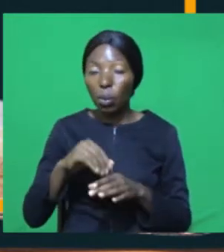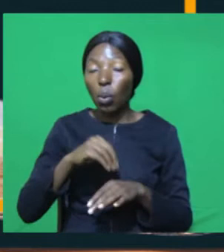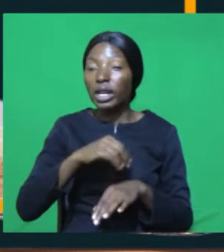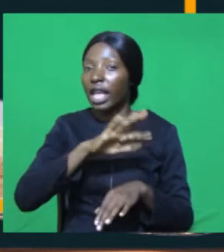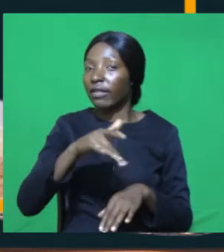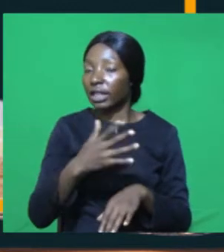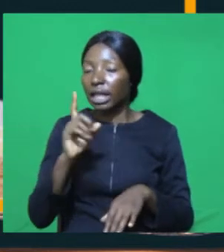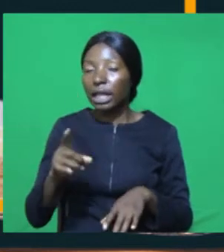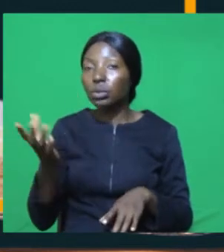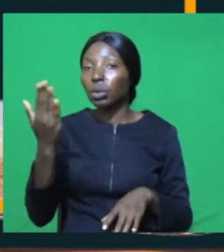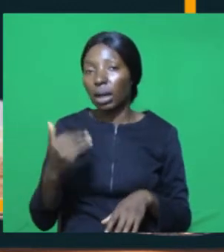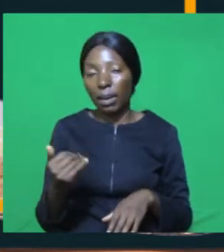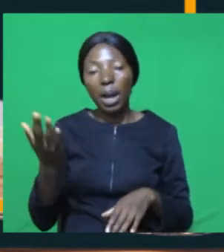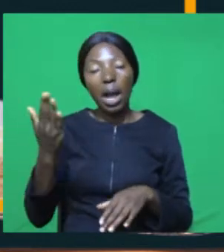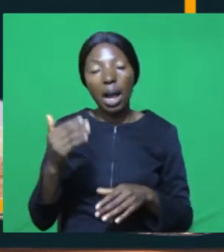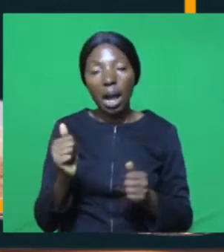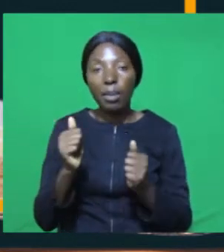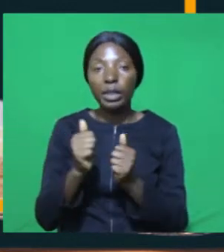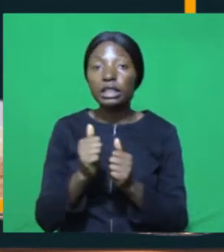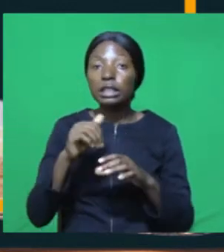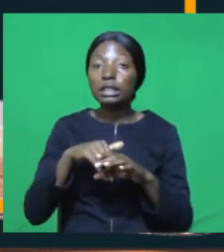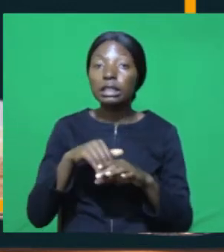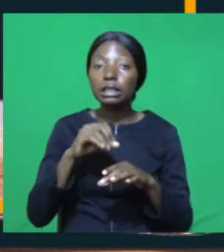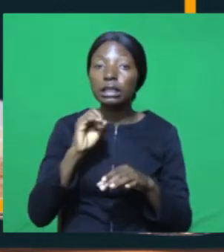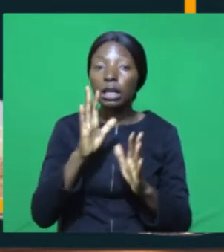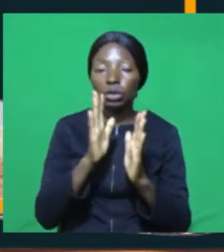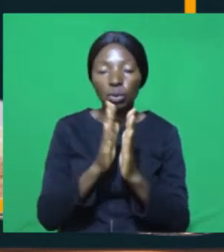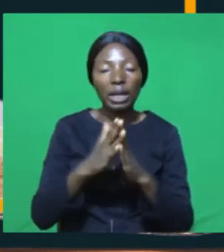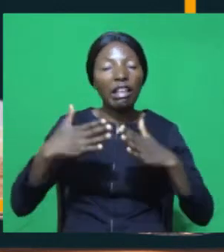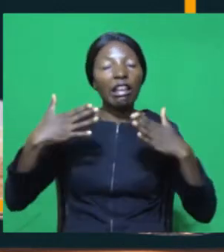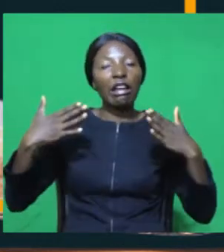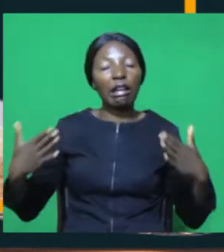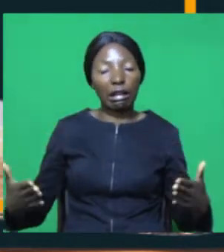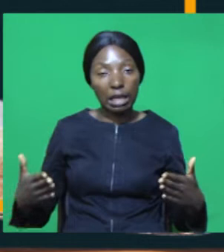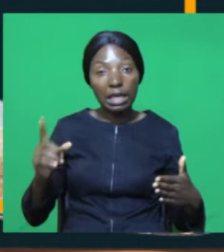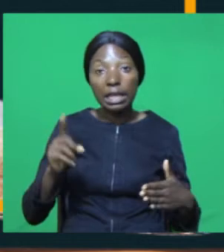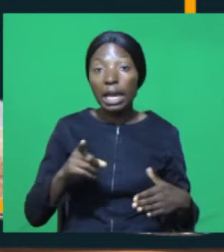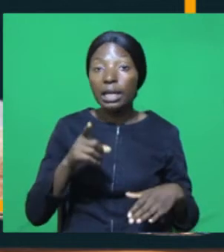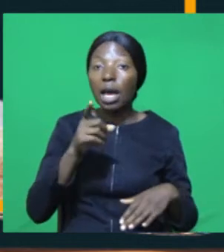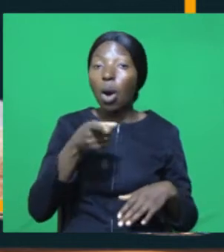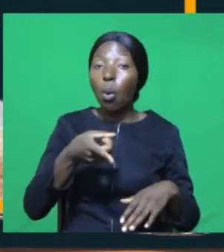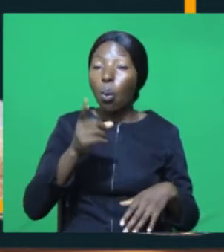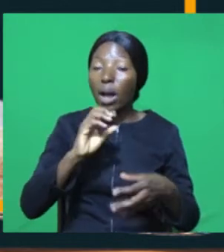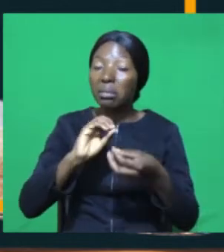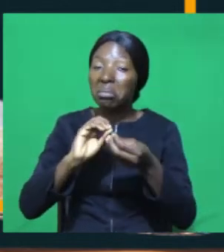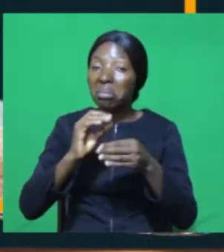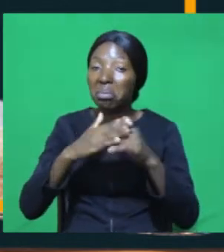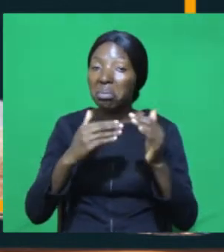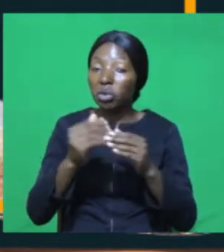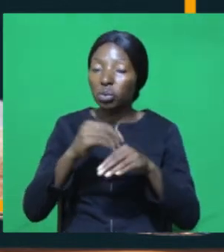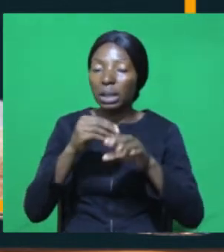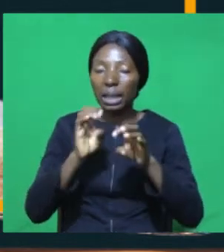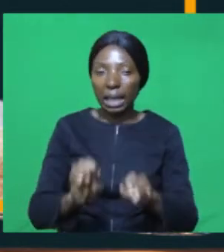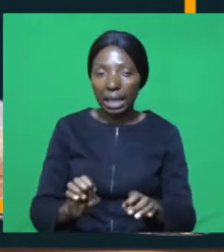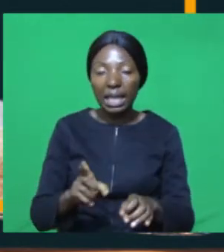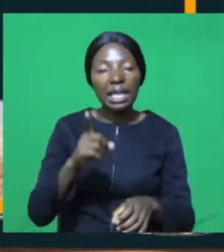zvakanaka zvinozouya akapinda nepatebhenekeri yakapfuura pakukura nepakukwana isina kuitwa nemaoko ndiko